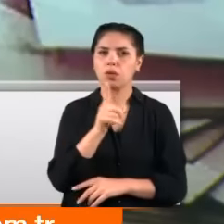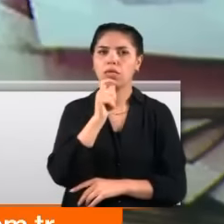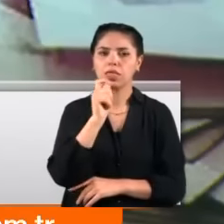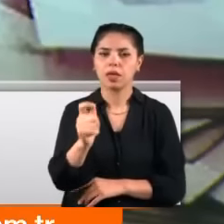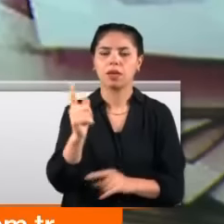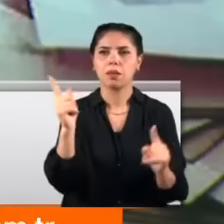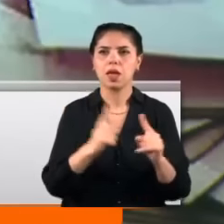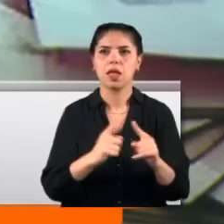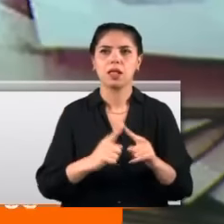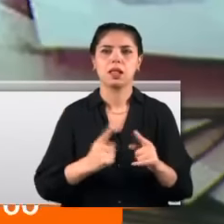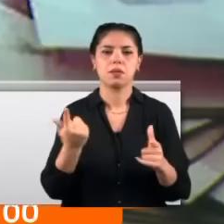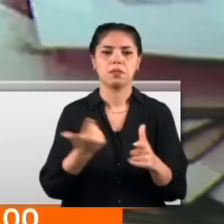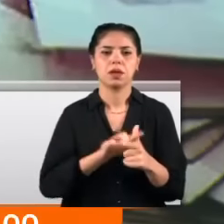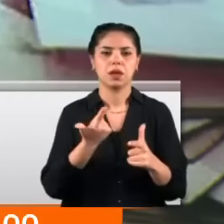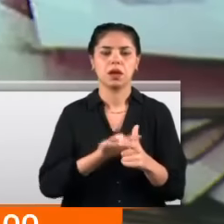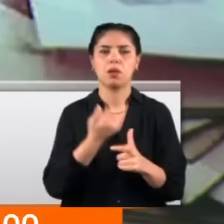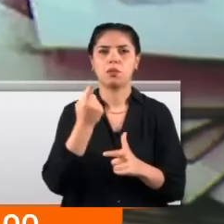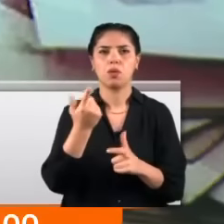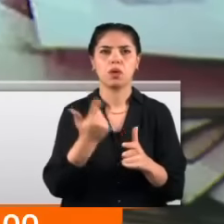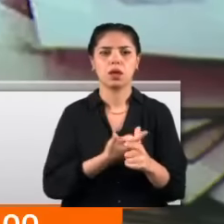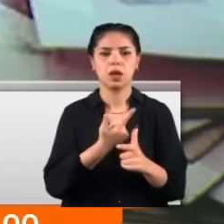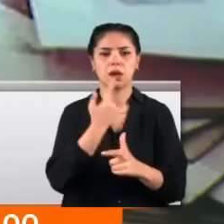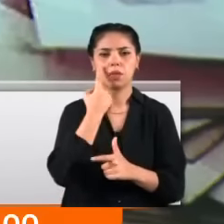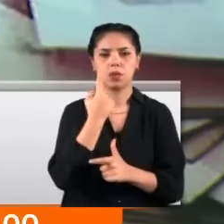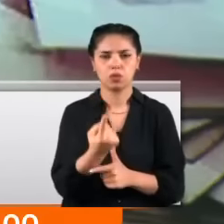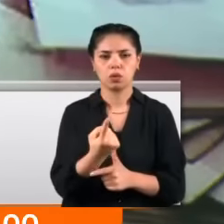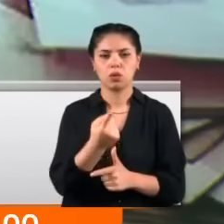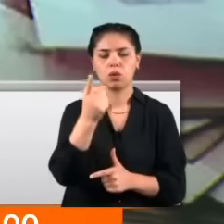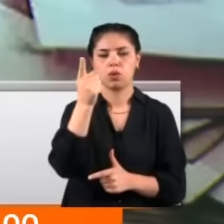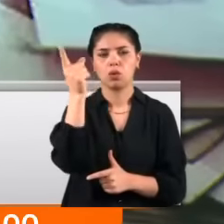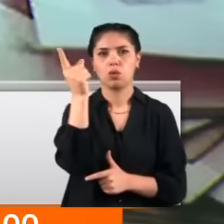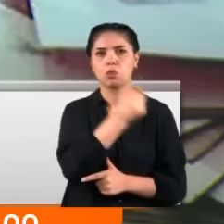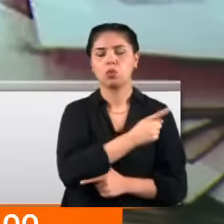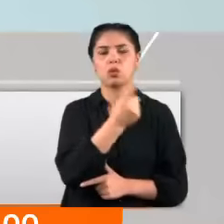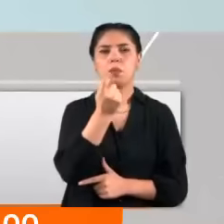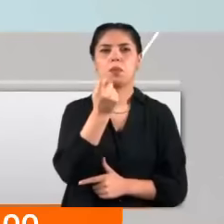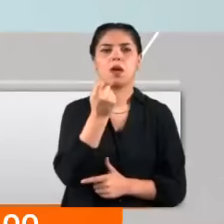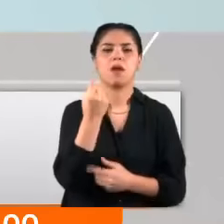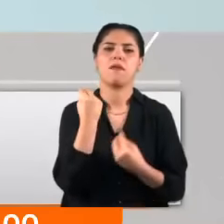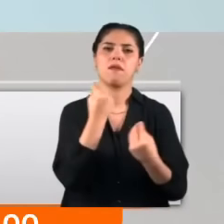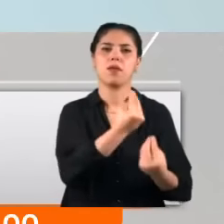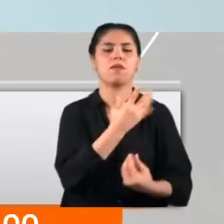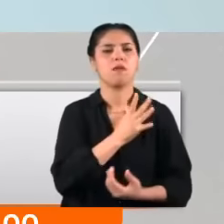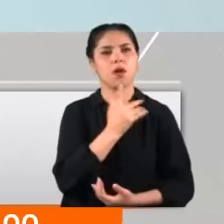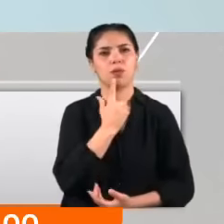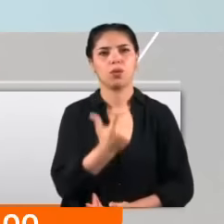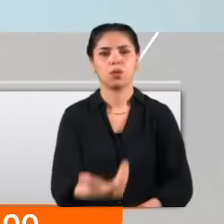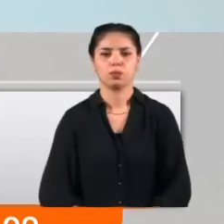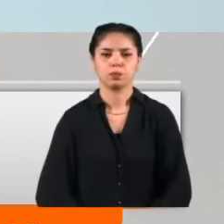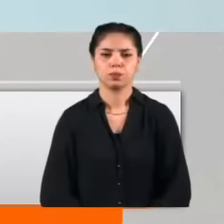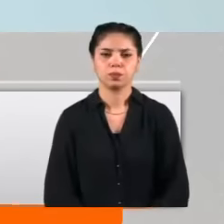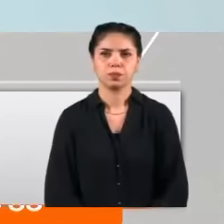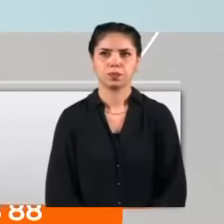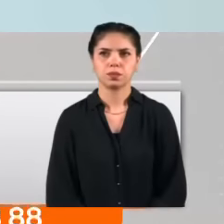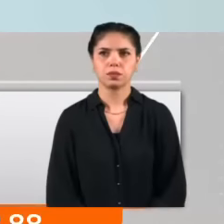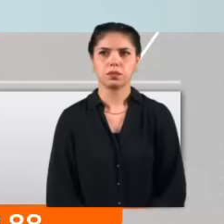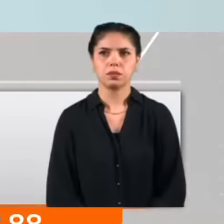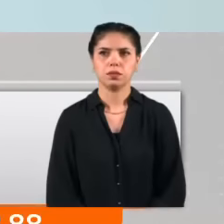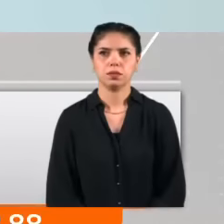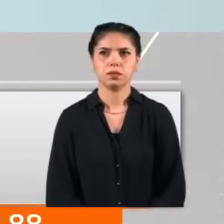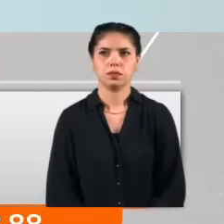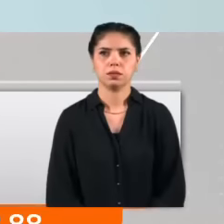hesap kiralama ve o kiralama karşılığındaysa %'lik kazanç vaadi. Büyük bir borç batağından kurtulmak